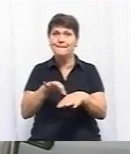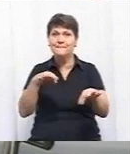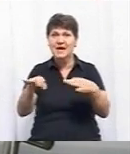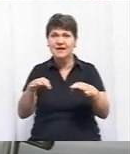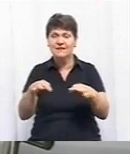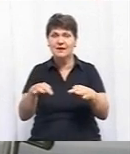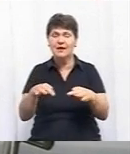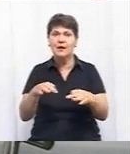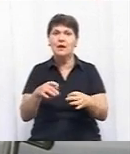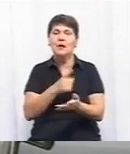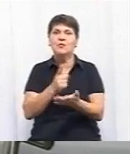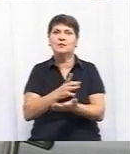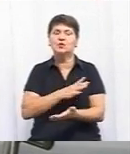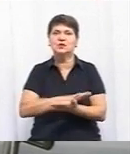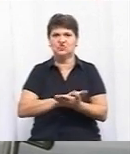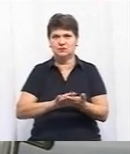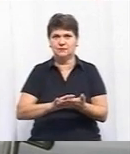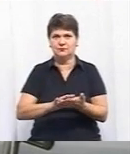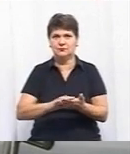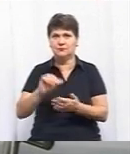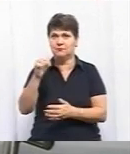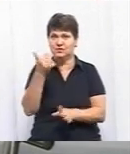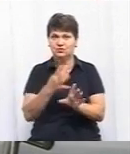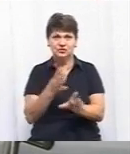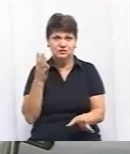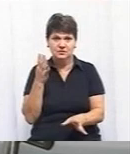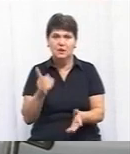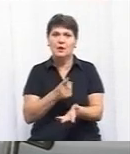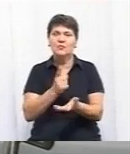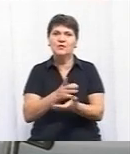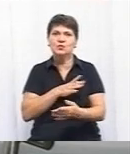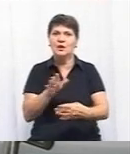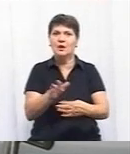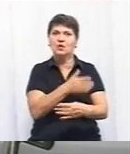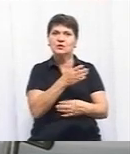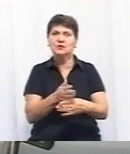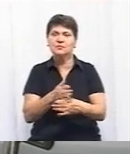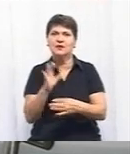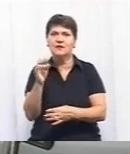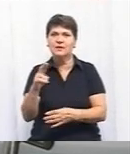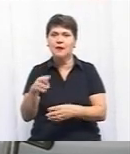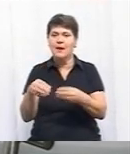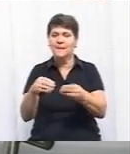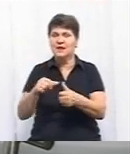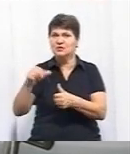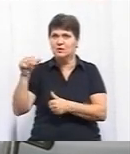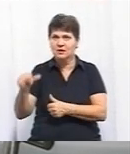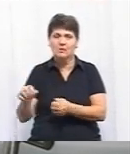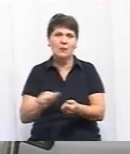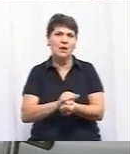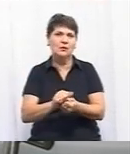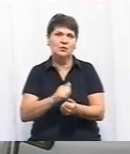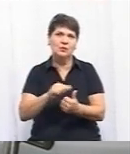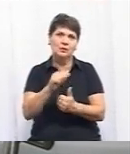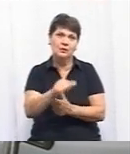пластик, воно має бути чистим, це в першу чергу. І воно має бути розділене по видах. Пластик окремо, макулатура